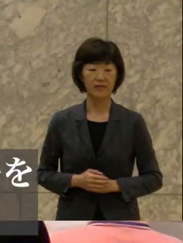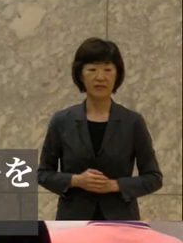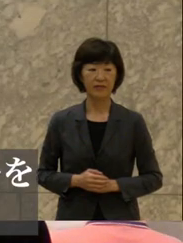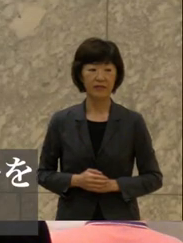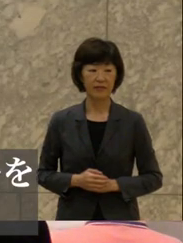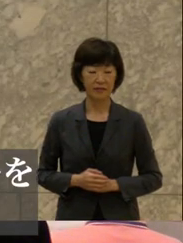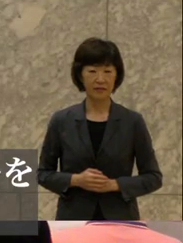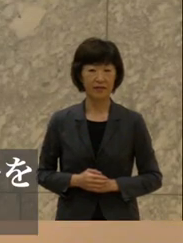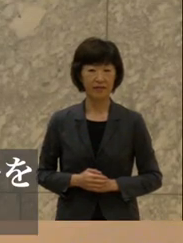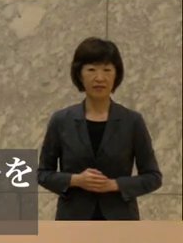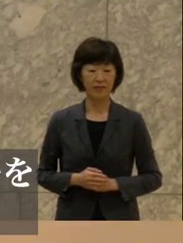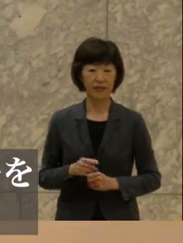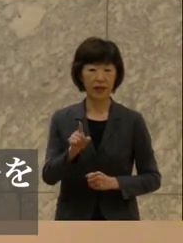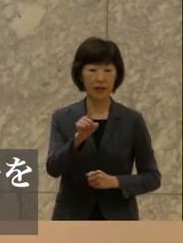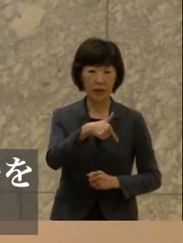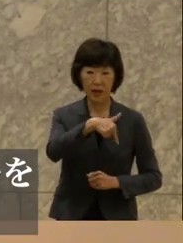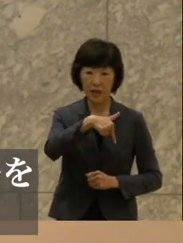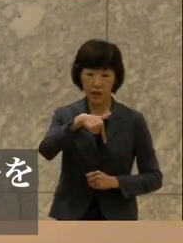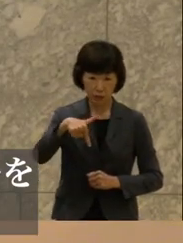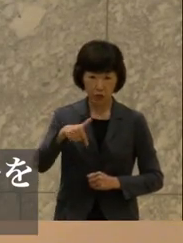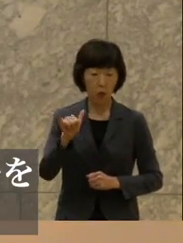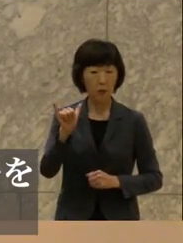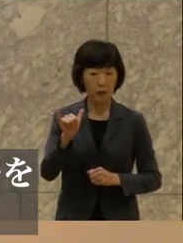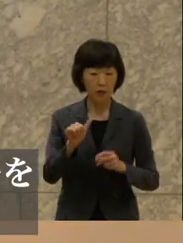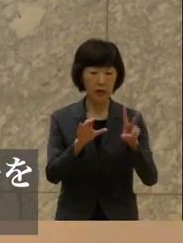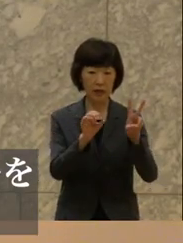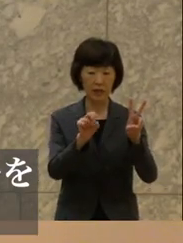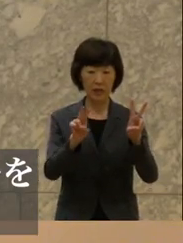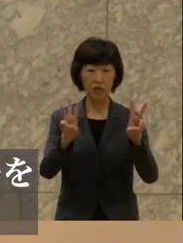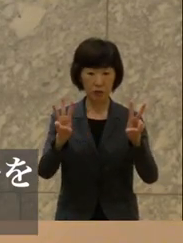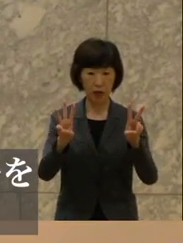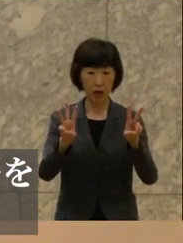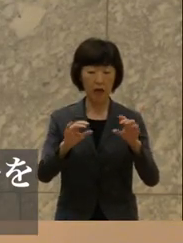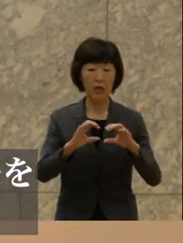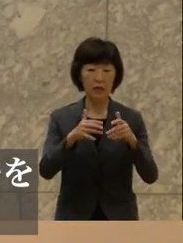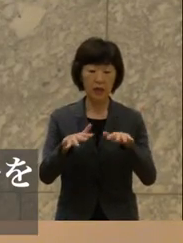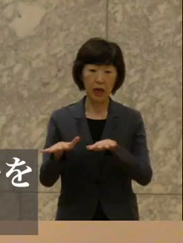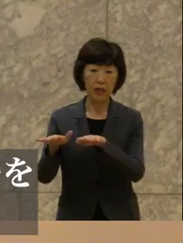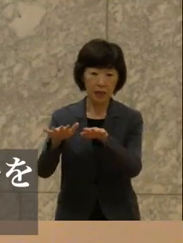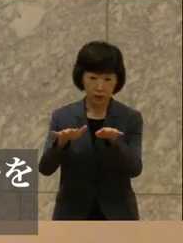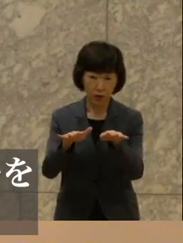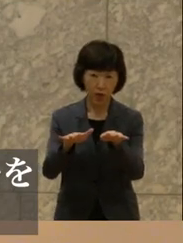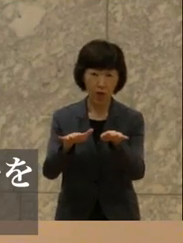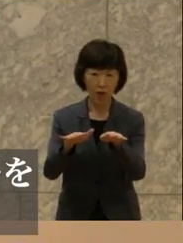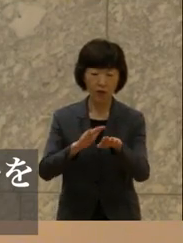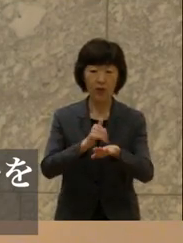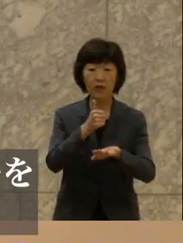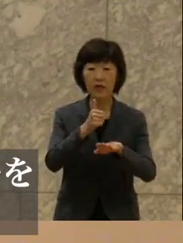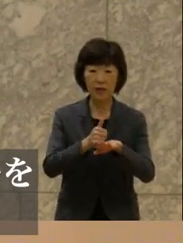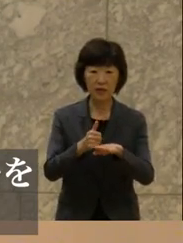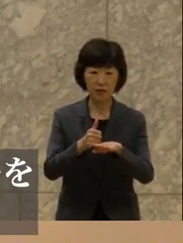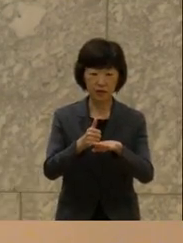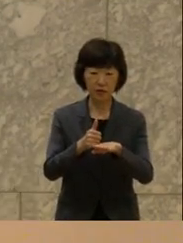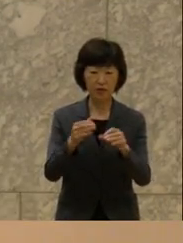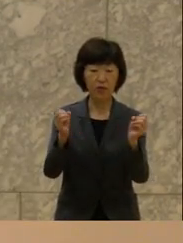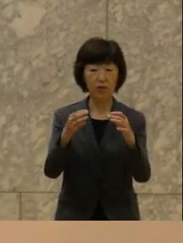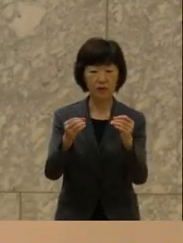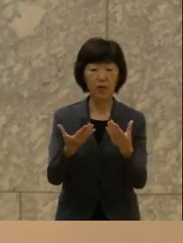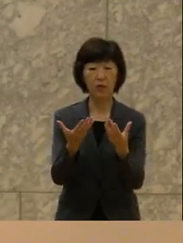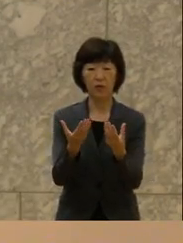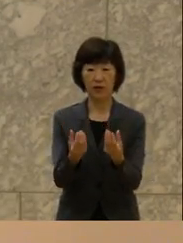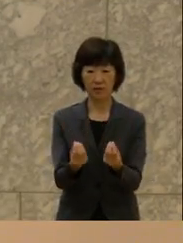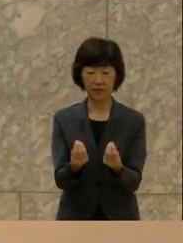こちらで第1部ブダペスト2023世界陸上出場アスリートトークショーを終了させていただきます